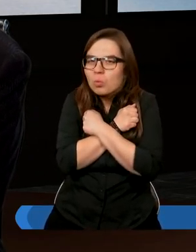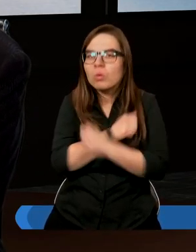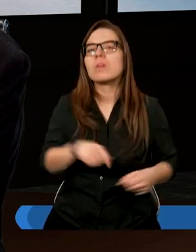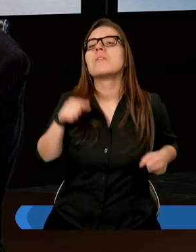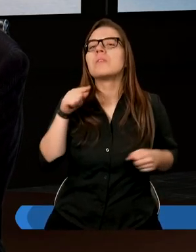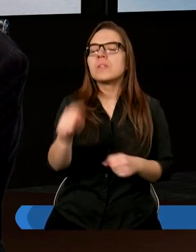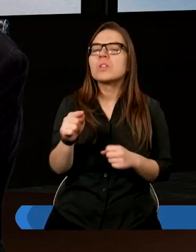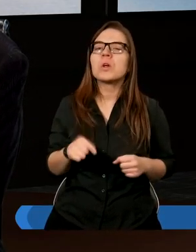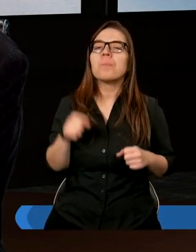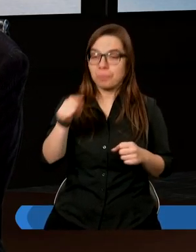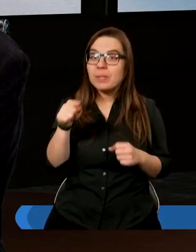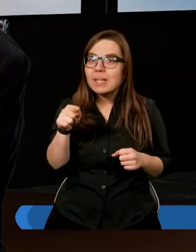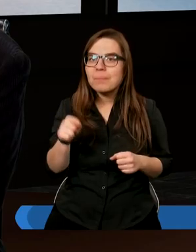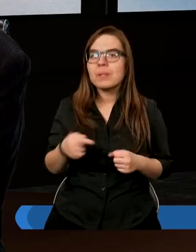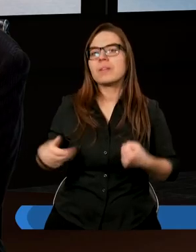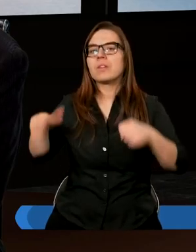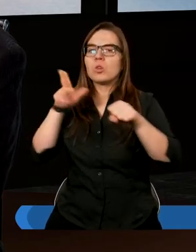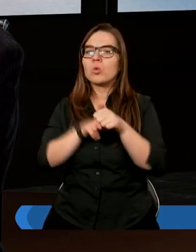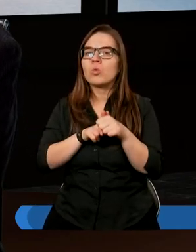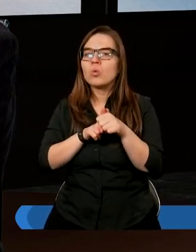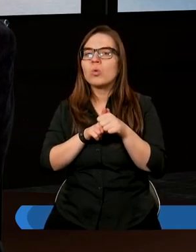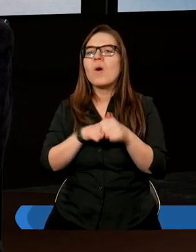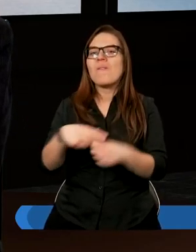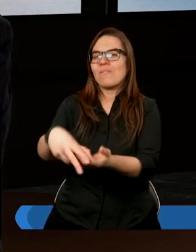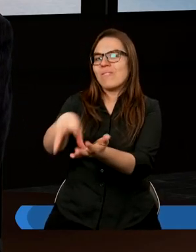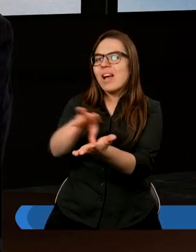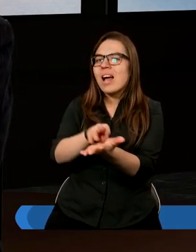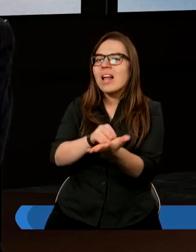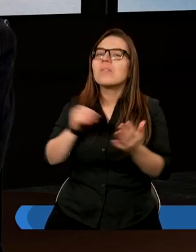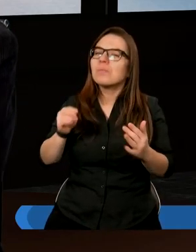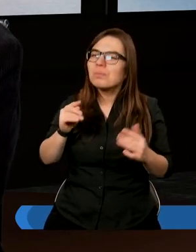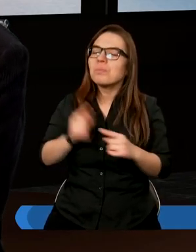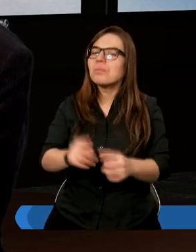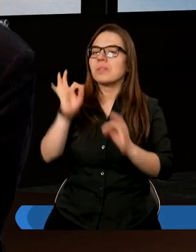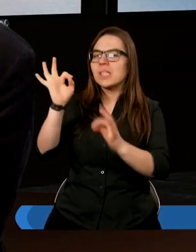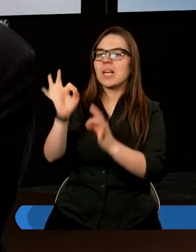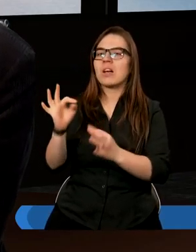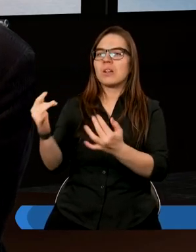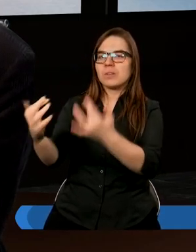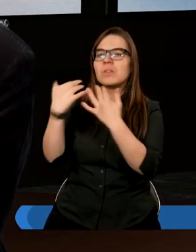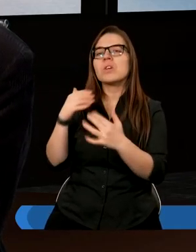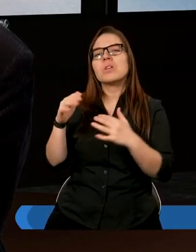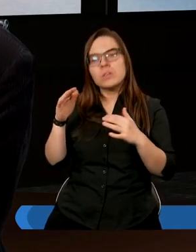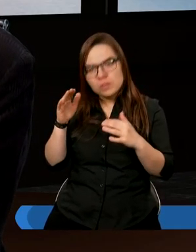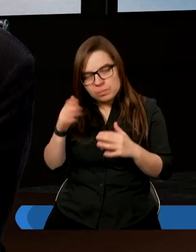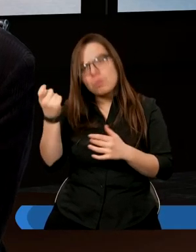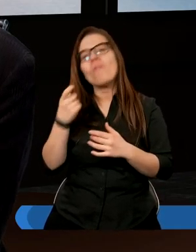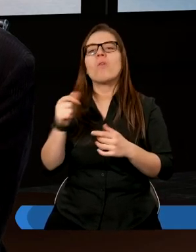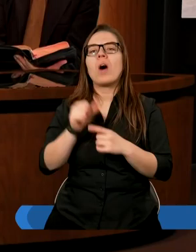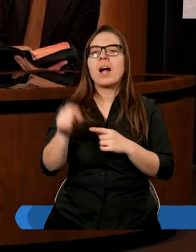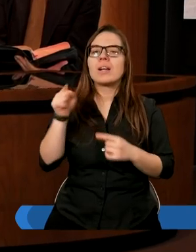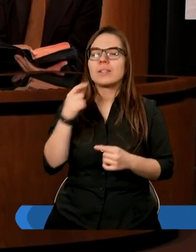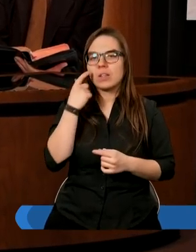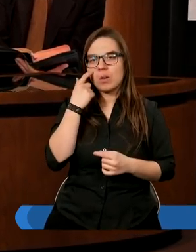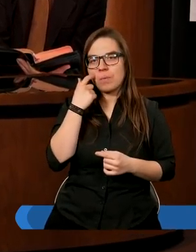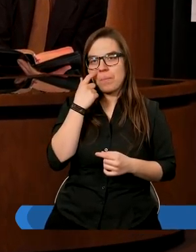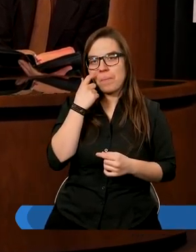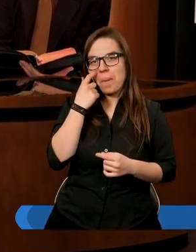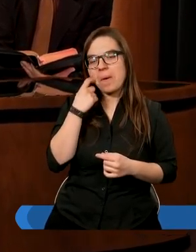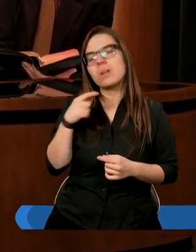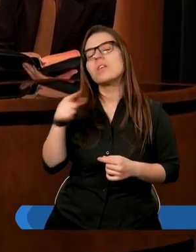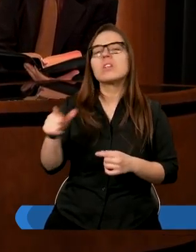to jest z tymi, którzy według postanowienia Jego są powołani. A więc